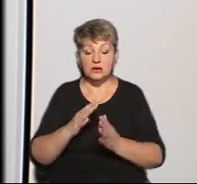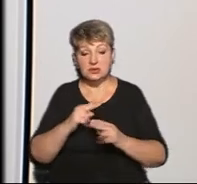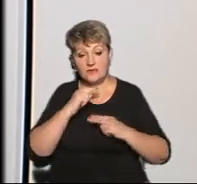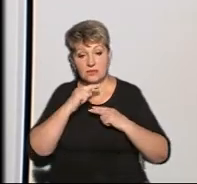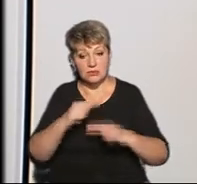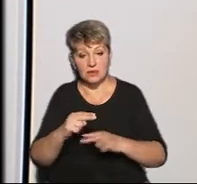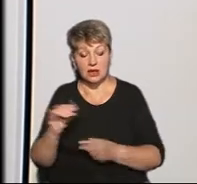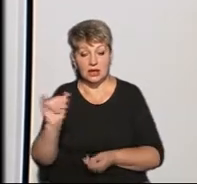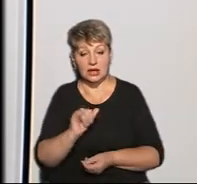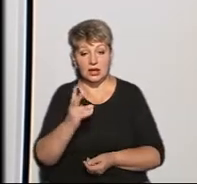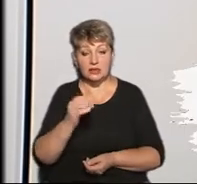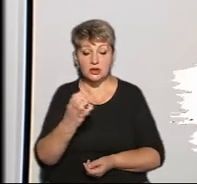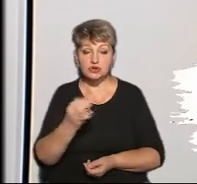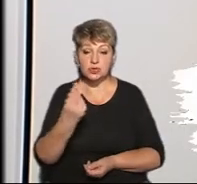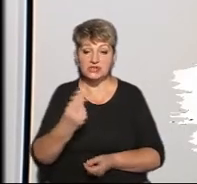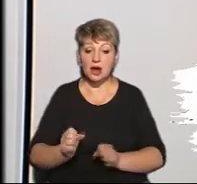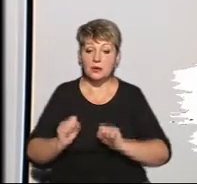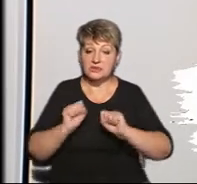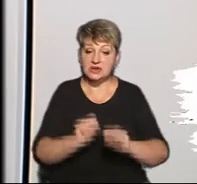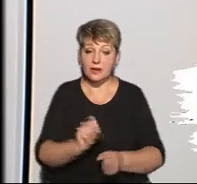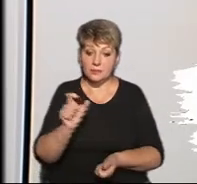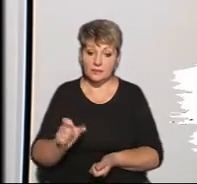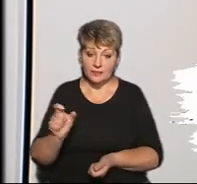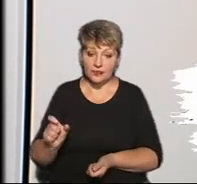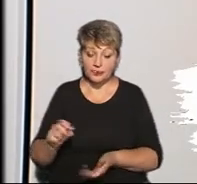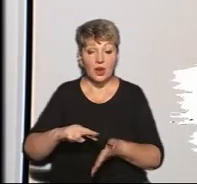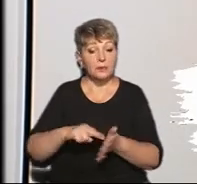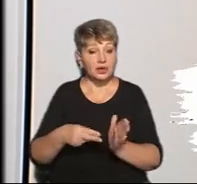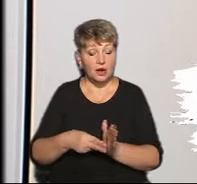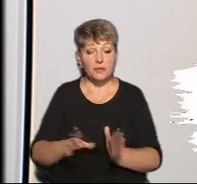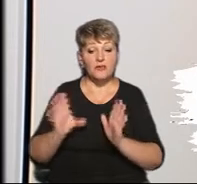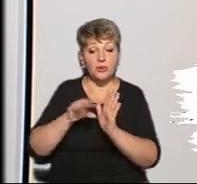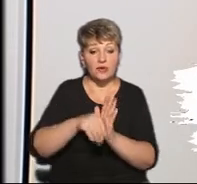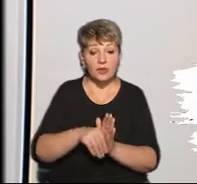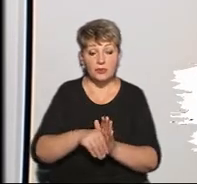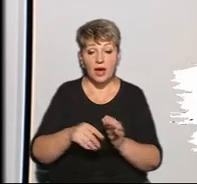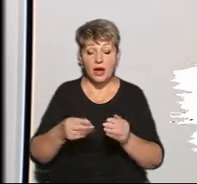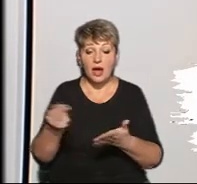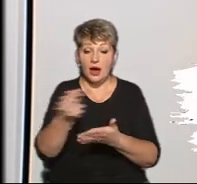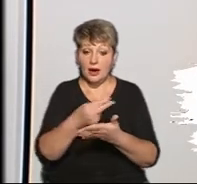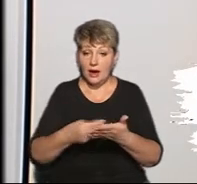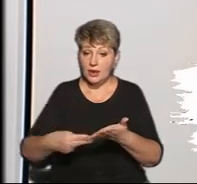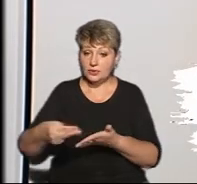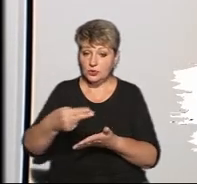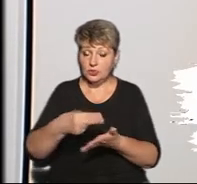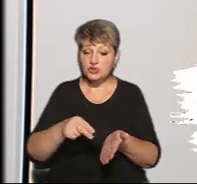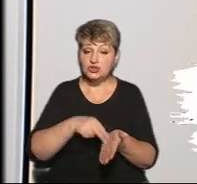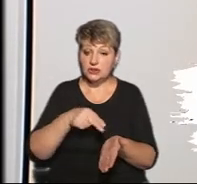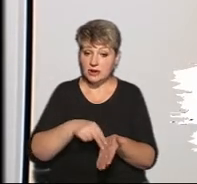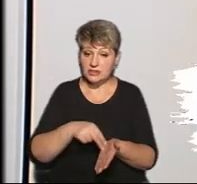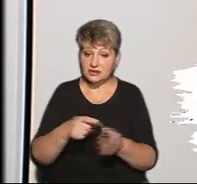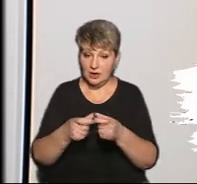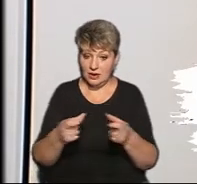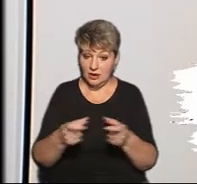робиться і на соціальному захисті. Ми плануємо впровадити карту Черкасія, яка